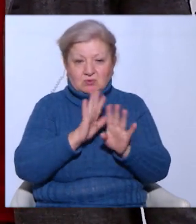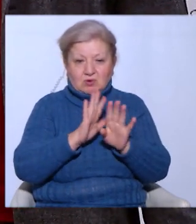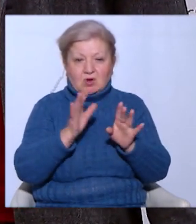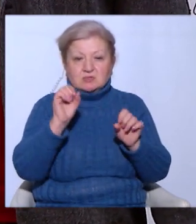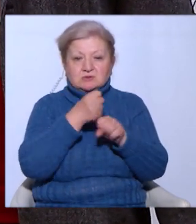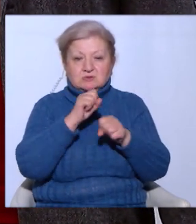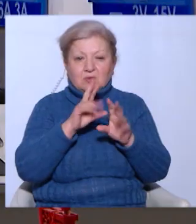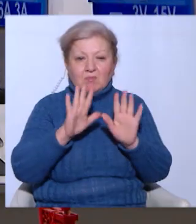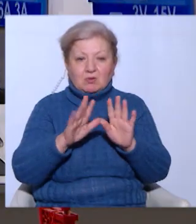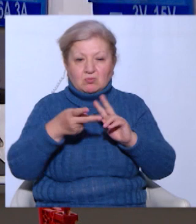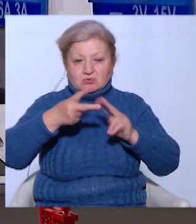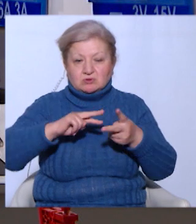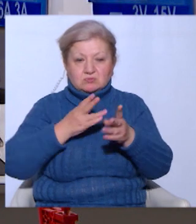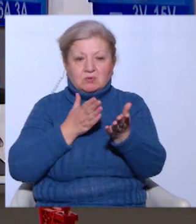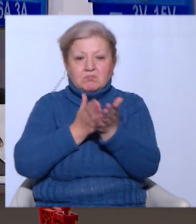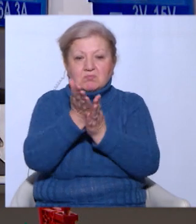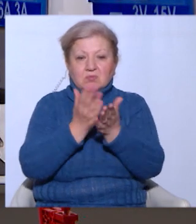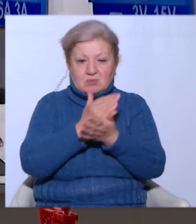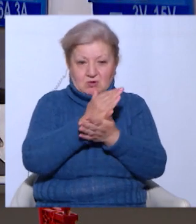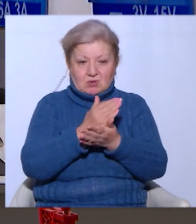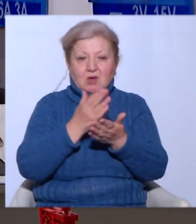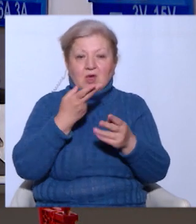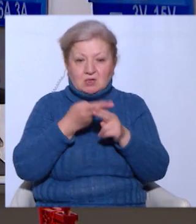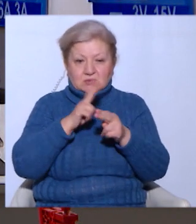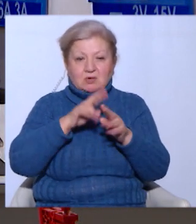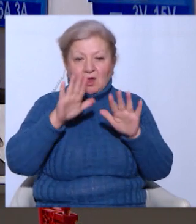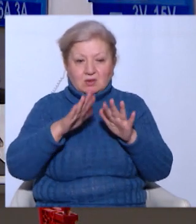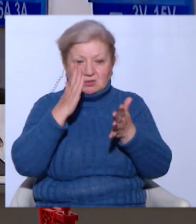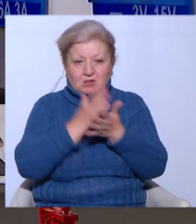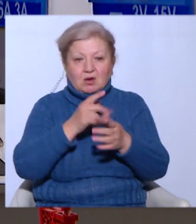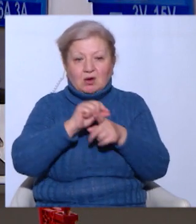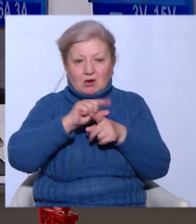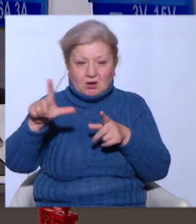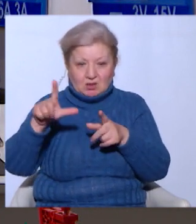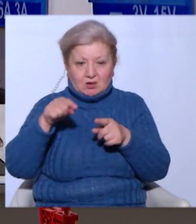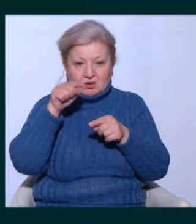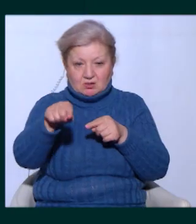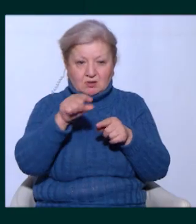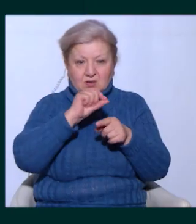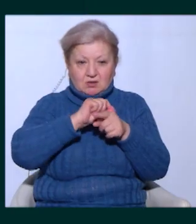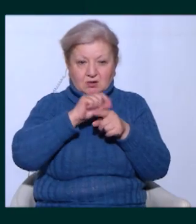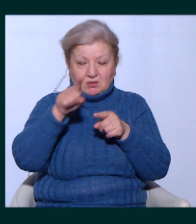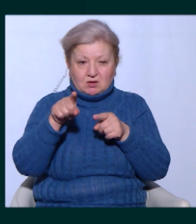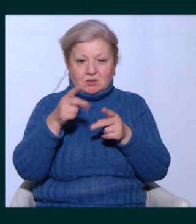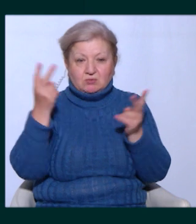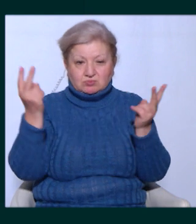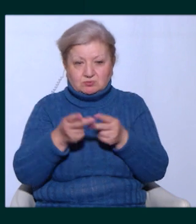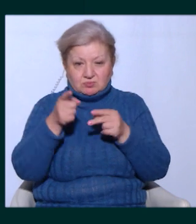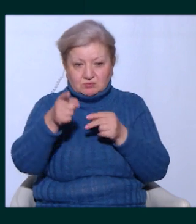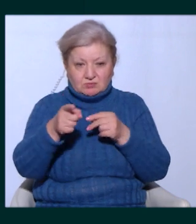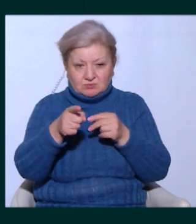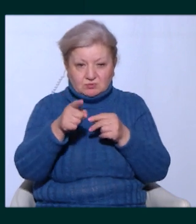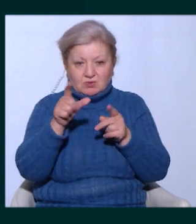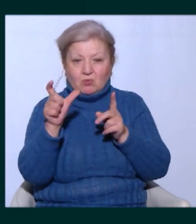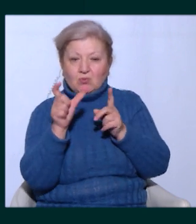მხოლოდ მიმართულება. ესე იგი, ადგილი აქვს აჩქარებას. აი ეს დელტა ვ გვჭირდება, ამ ორ